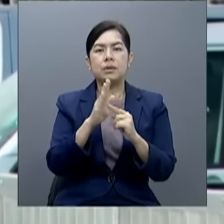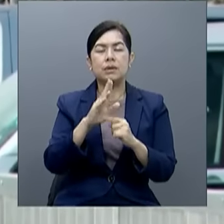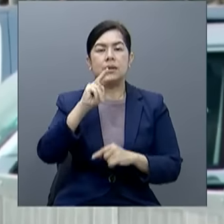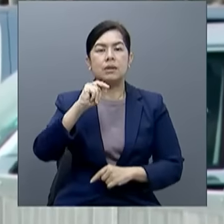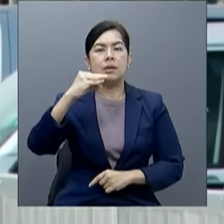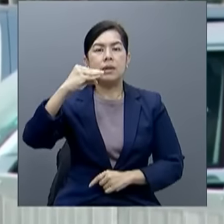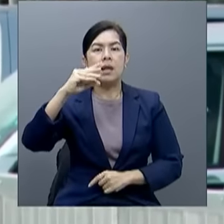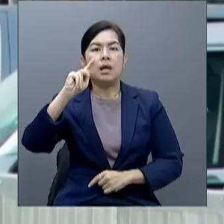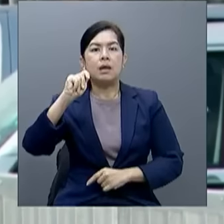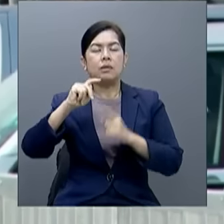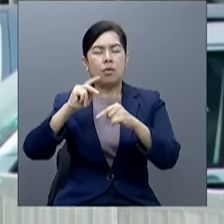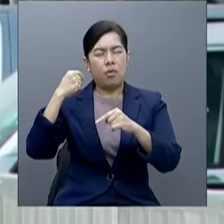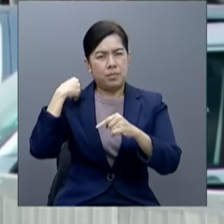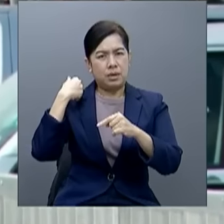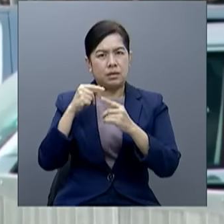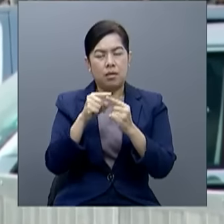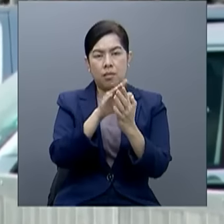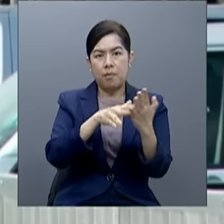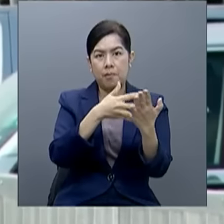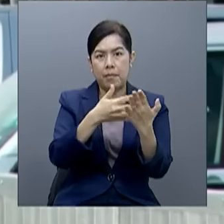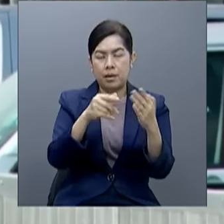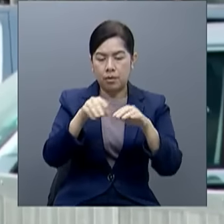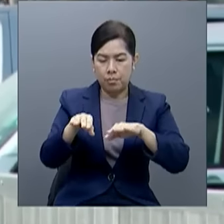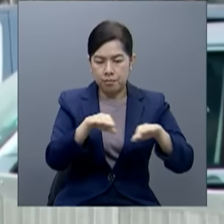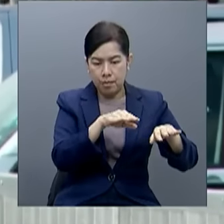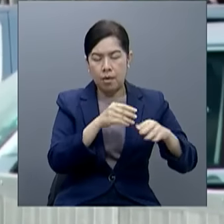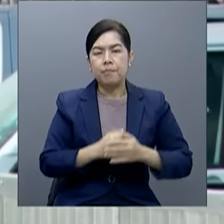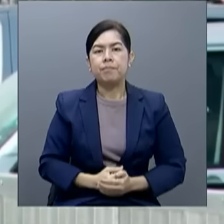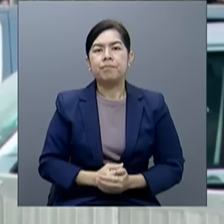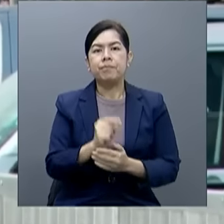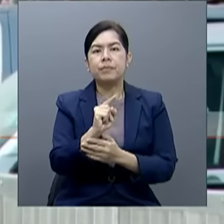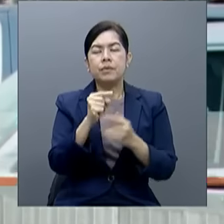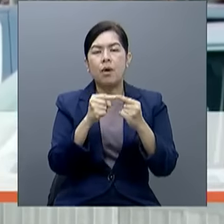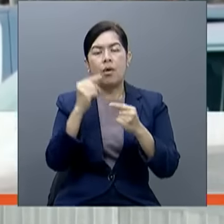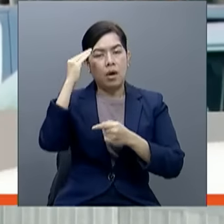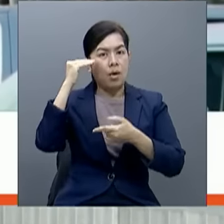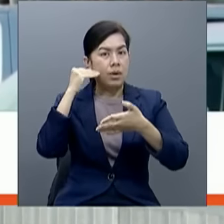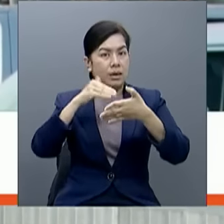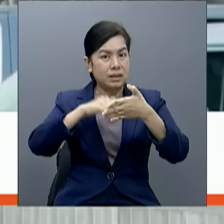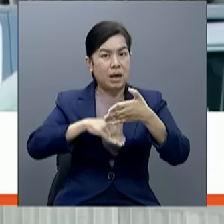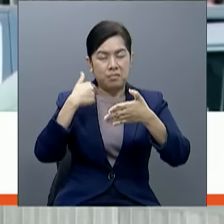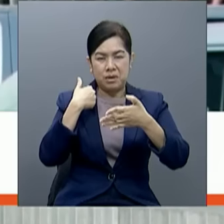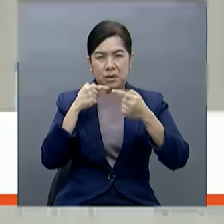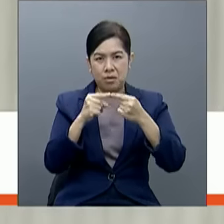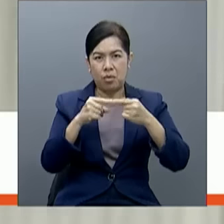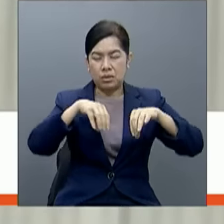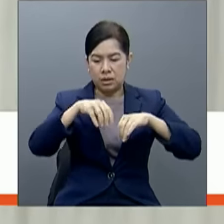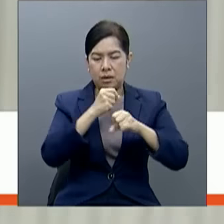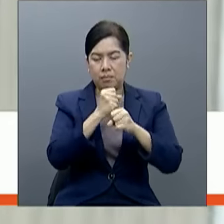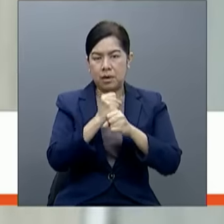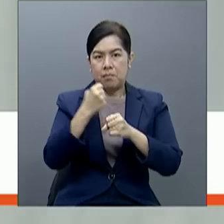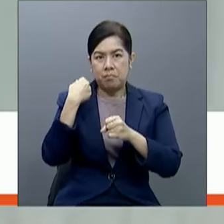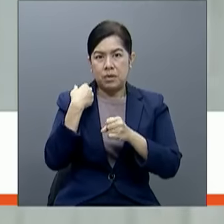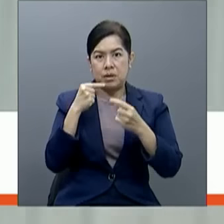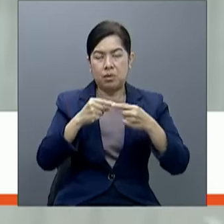องเพื่อรับมือกับความเสี่ยงจากสงครามและจุดแข็งของเกาหลีใต้อยู่ที่ความรวดเร็วในการผลิตอาวุธยุทโธปกรณ์ค่ะบริษั